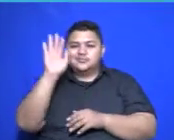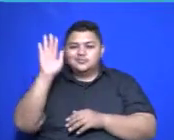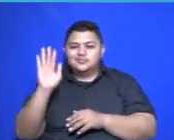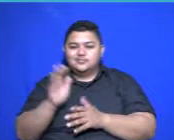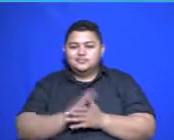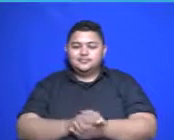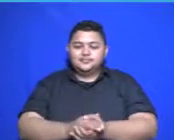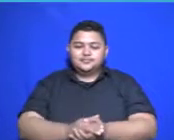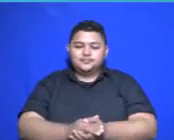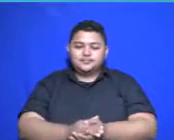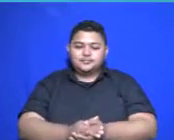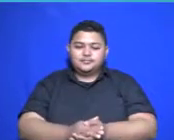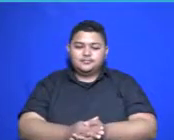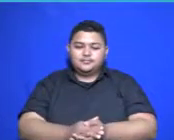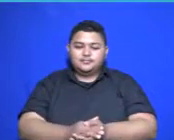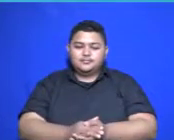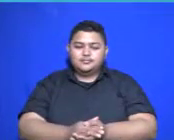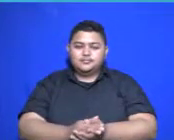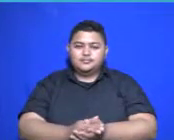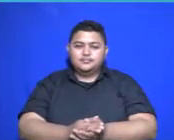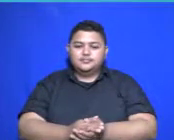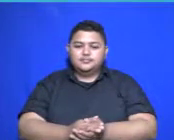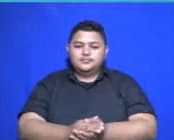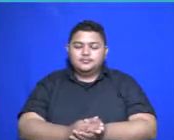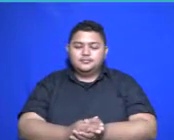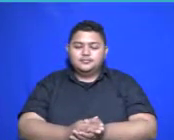Di halaman 21 ini coba startup langsung 21.